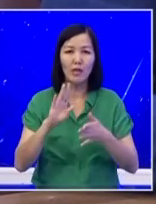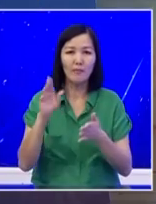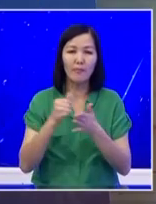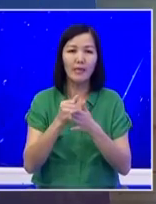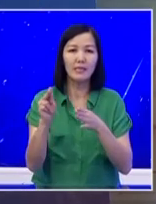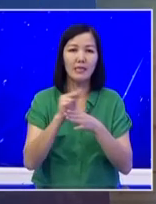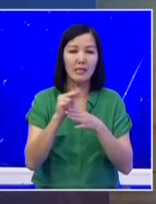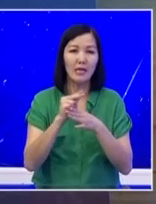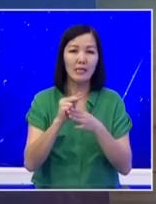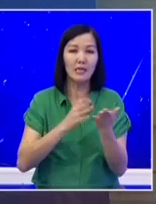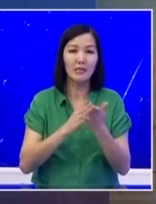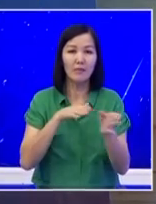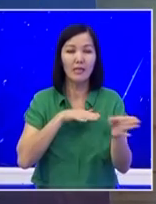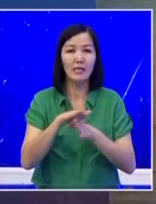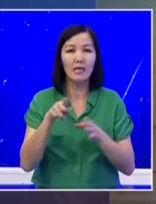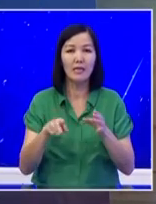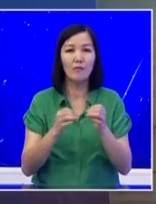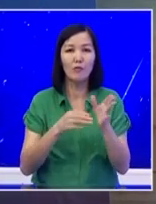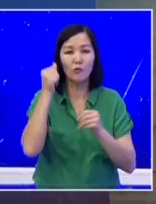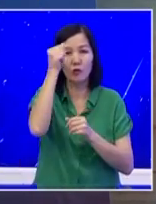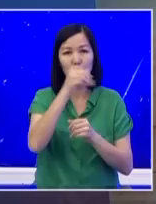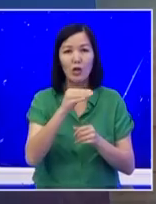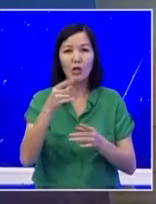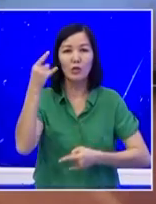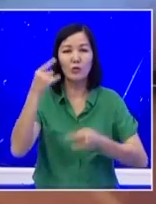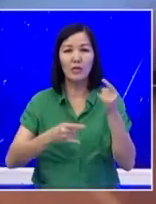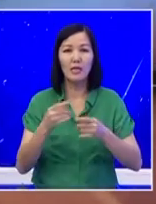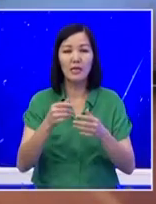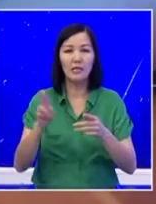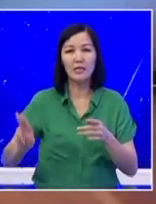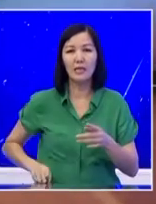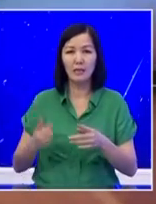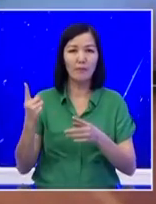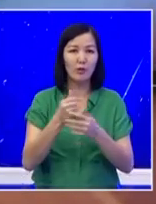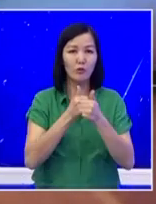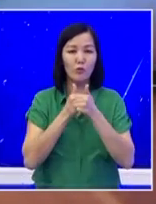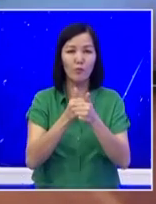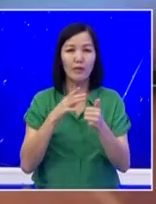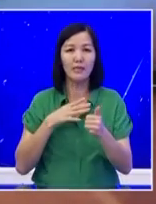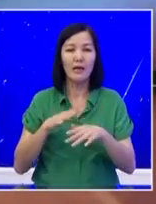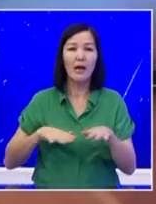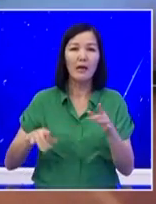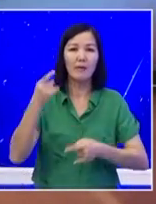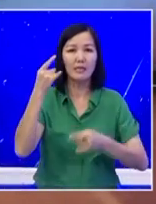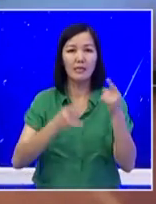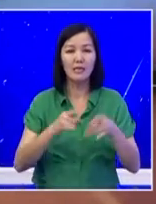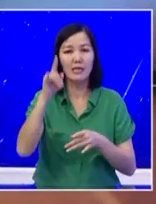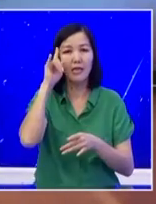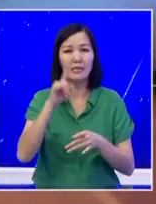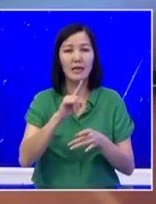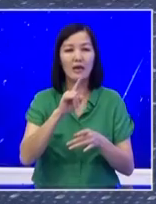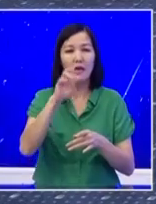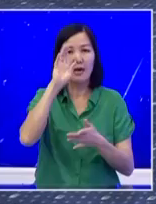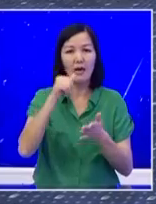редакторы лауазымында болды. 2014 жылдан Жетісу телеарнасы директорының бірінші орынбасары. Аймақтық телеарнадағы